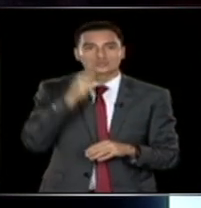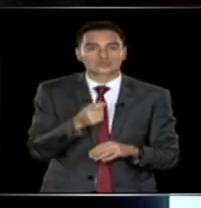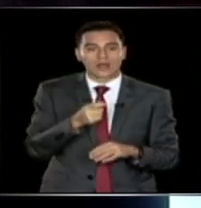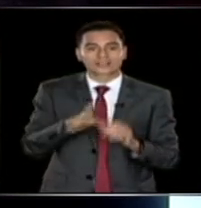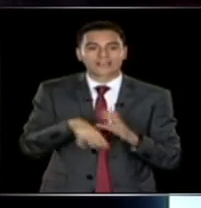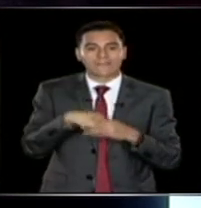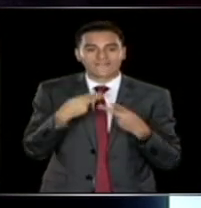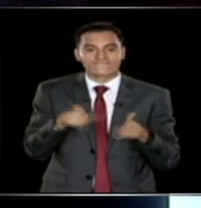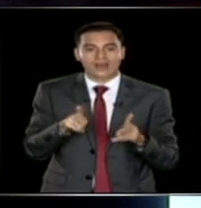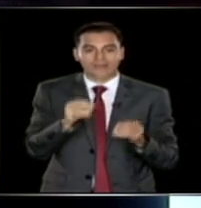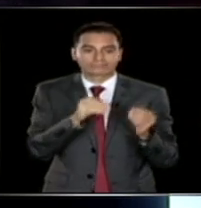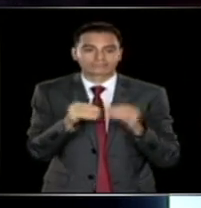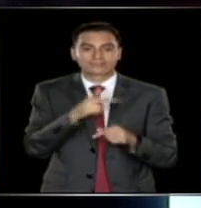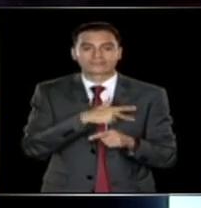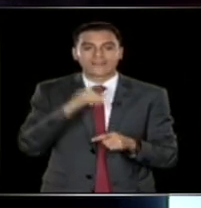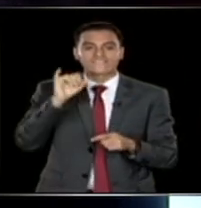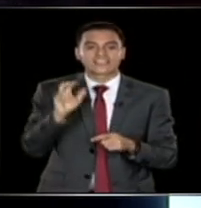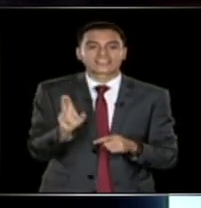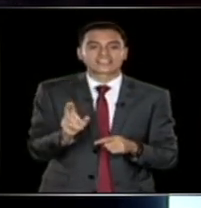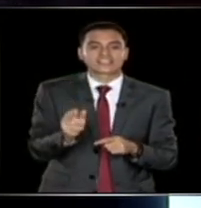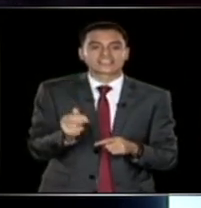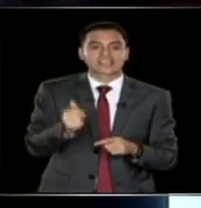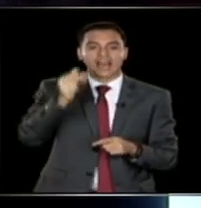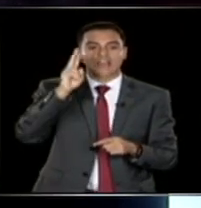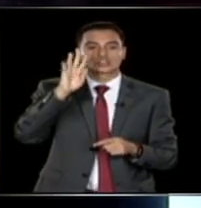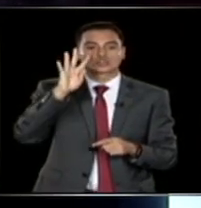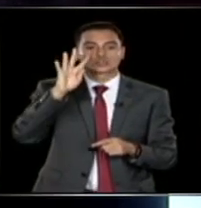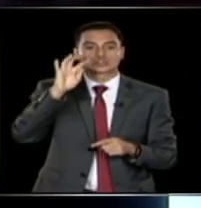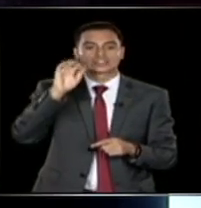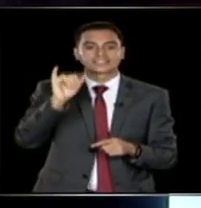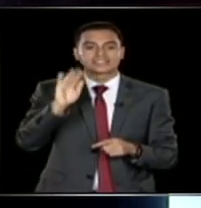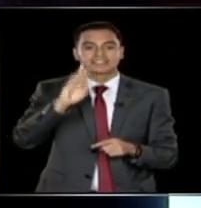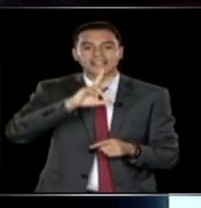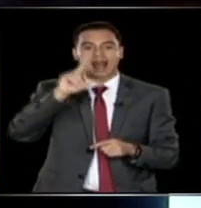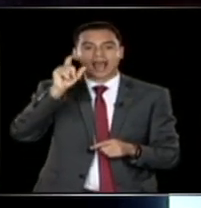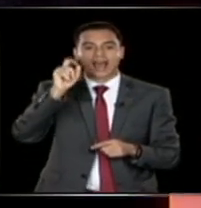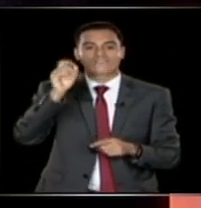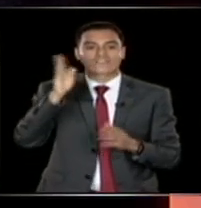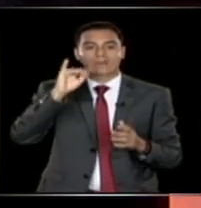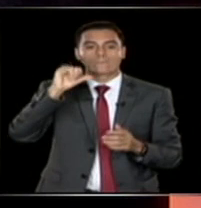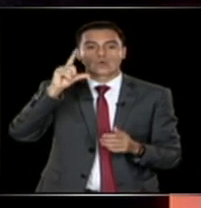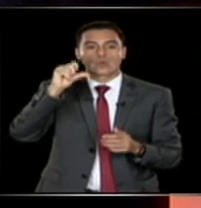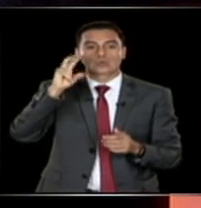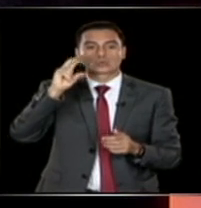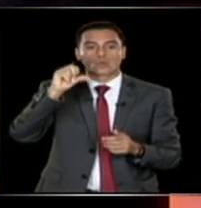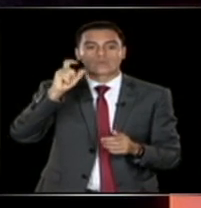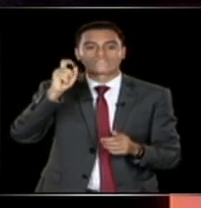الذي تولى إحدى وزارات الاتحاد السوفيتي، فما هي؟ على